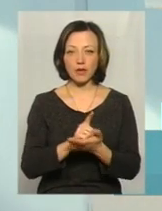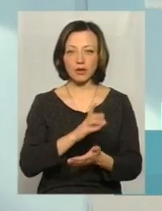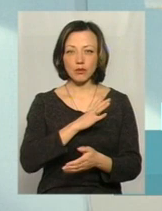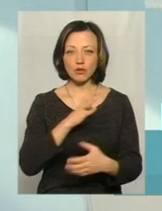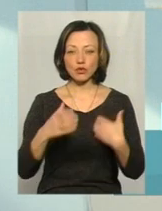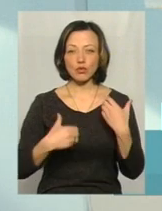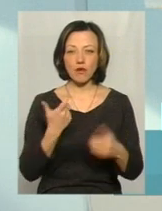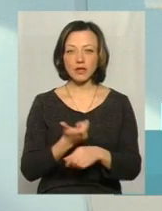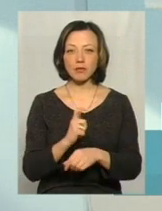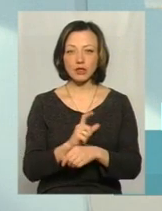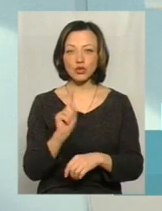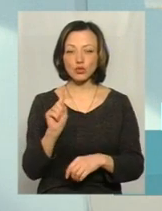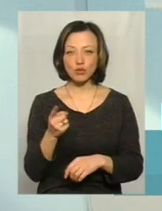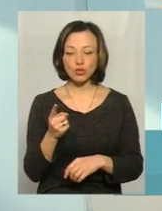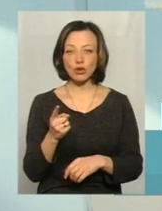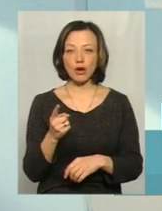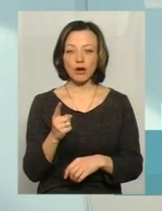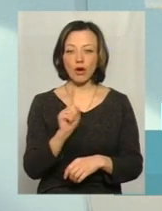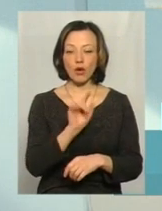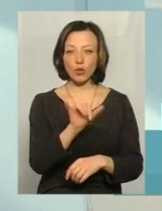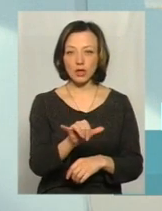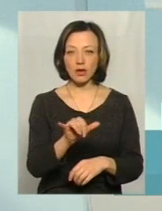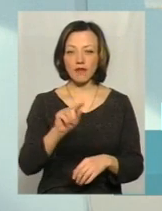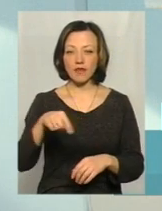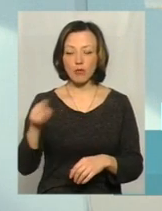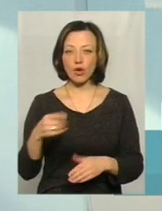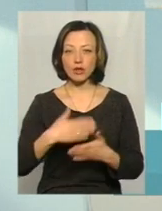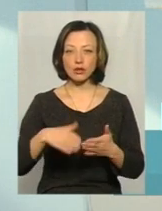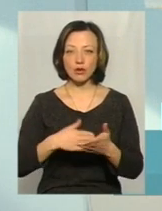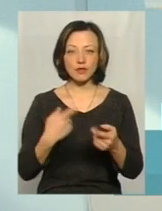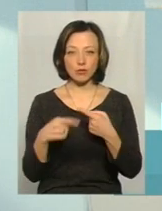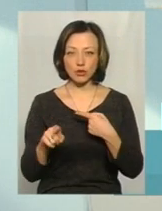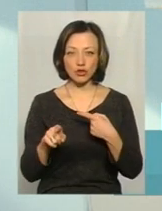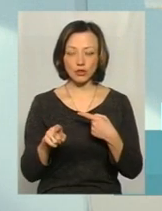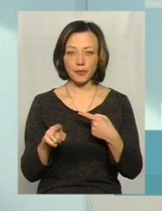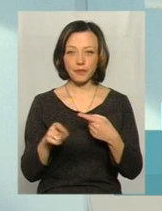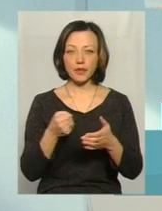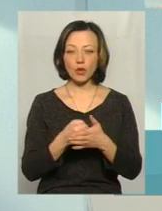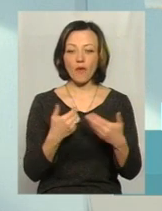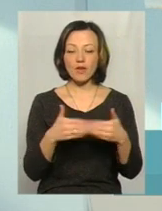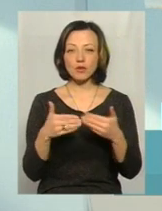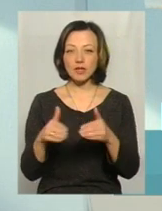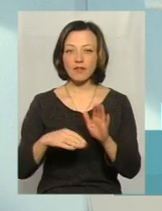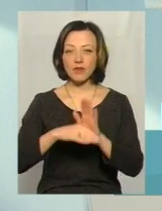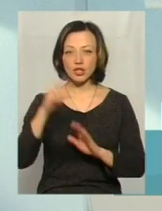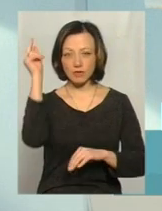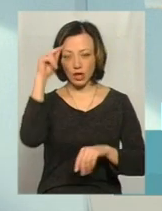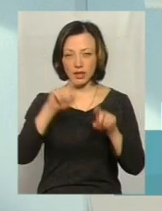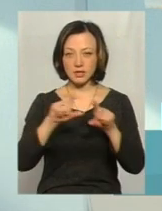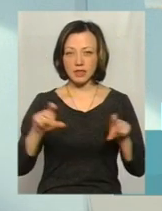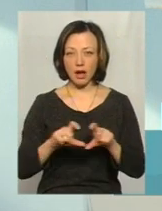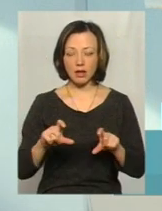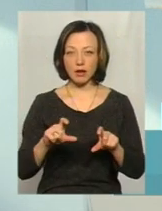стурбована більше, тому що в них вимоги зовсім інші. до випускників вищих навчальних